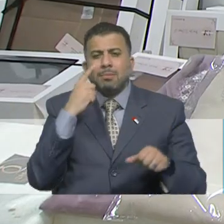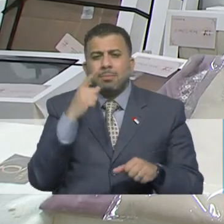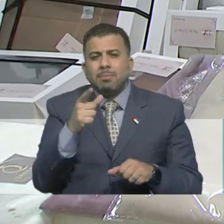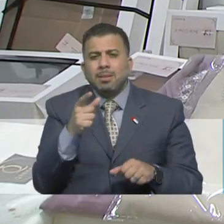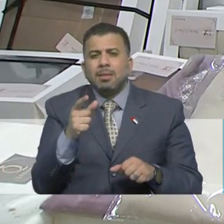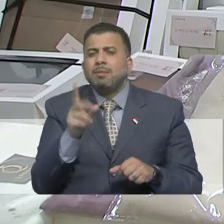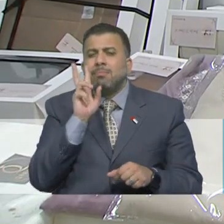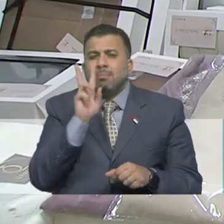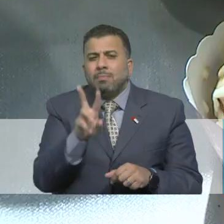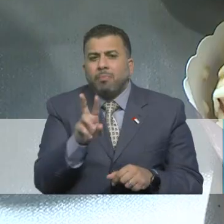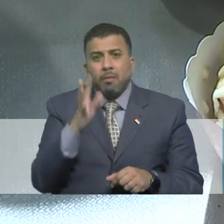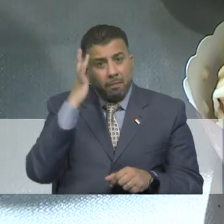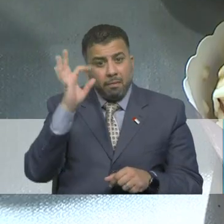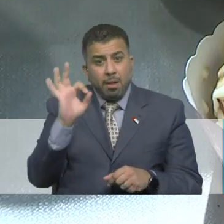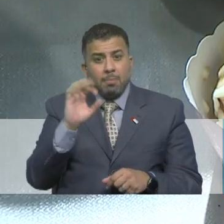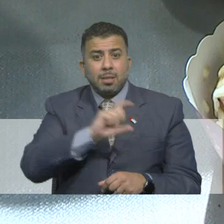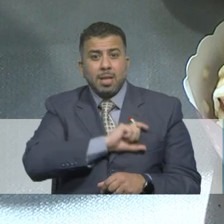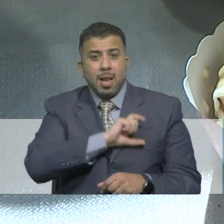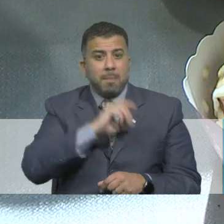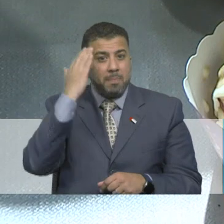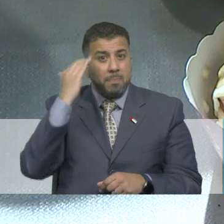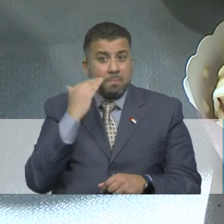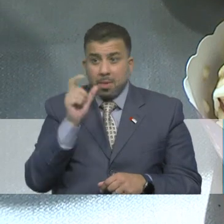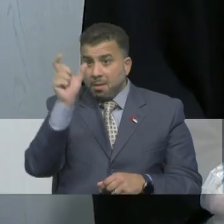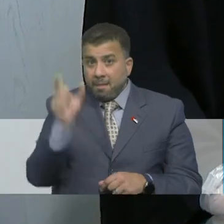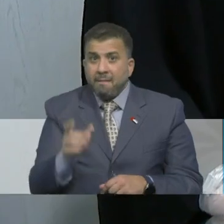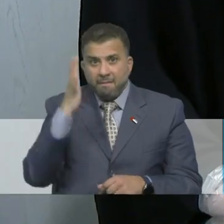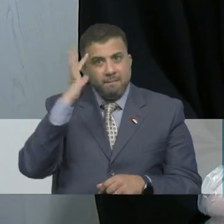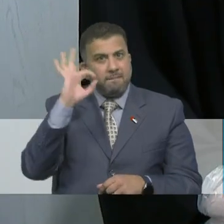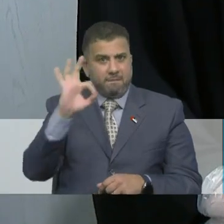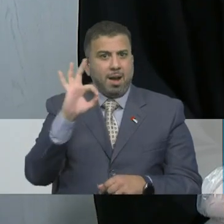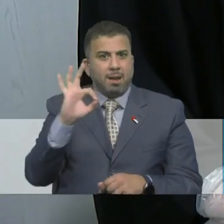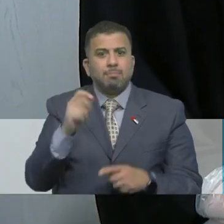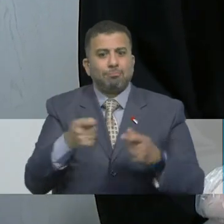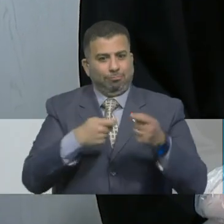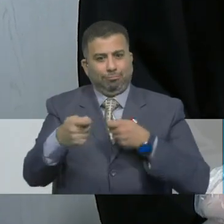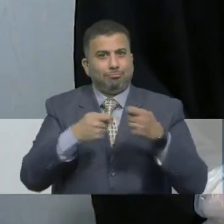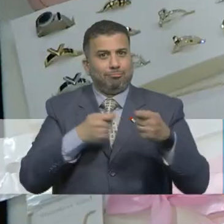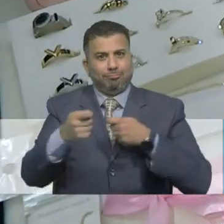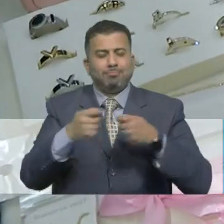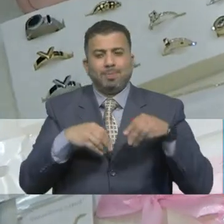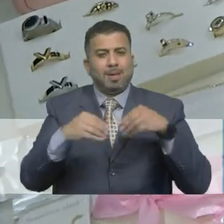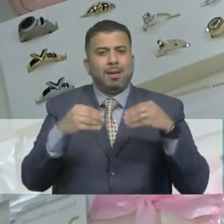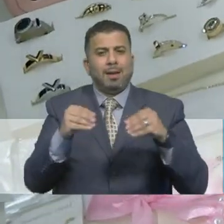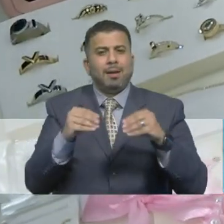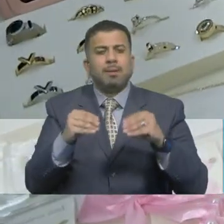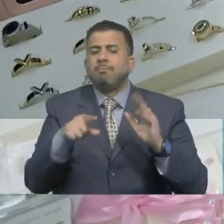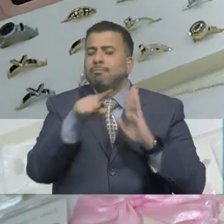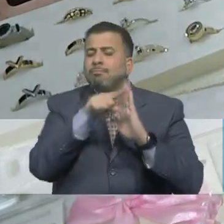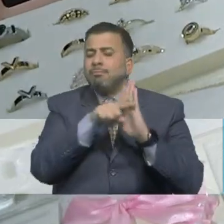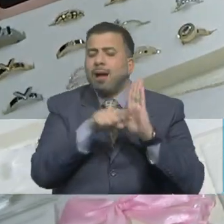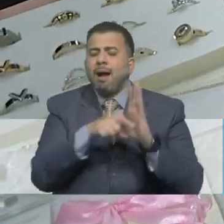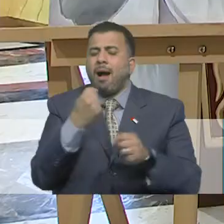تجربة تظهر قدرات الطالبات الشخصية والفنية والتسويقية في محتوى على